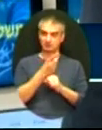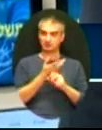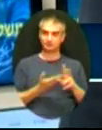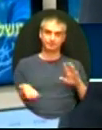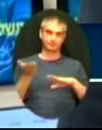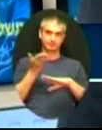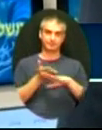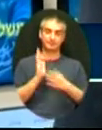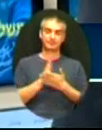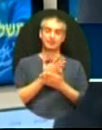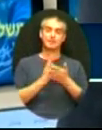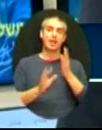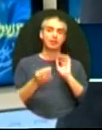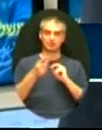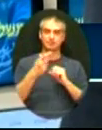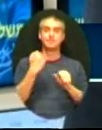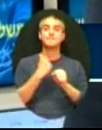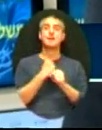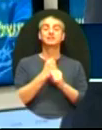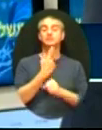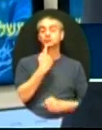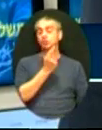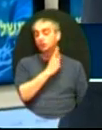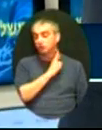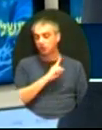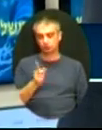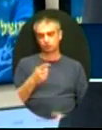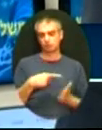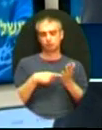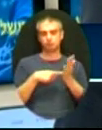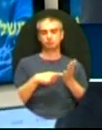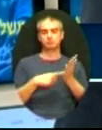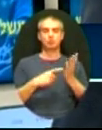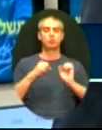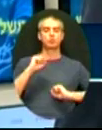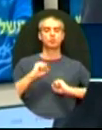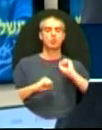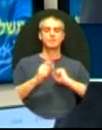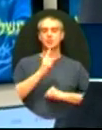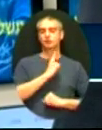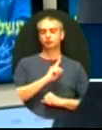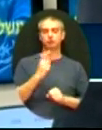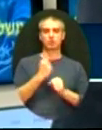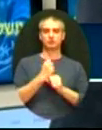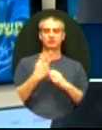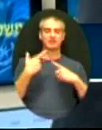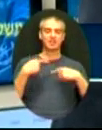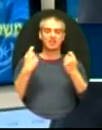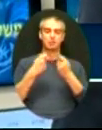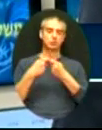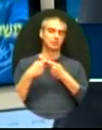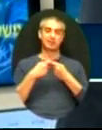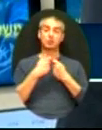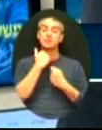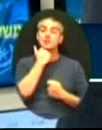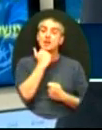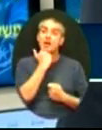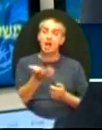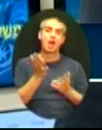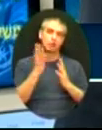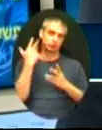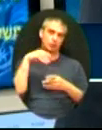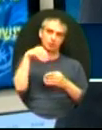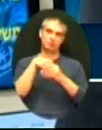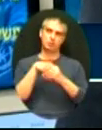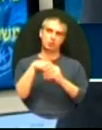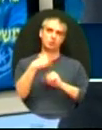שעולים מהכרעת הדין הם מעשים פסולים שמלמדים על נורמות פסולות ועל תרבות ארגונית רעה מאוד